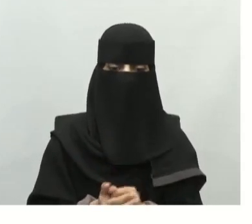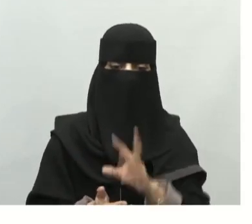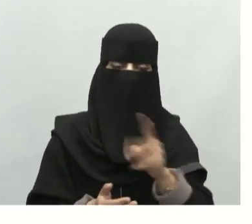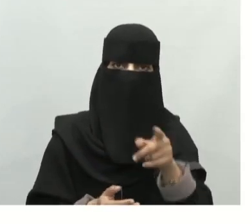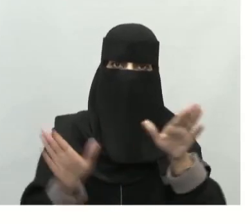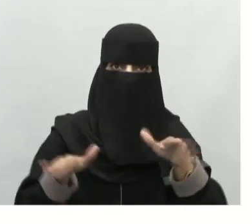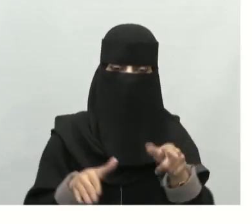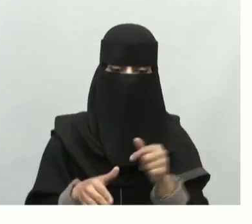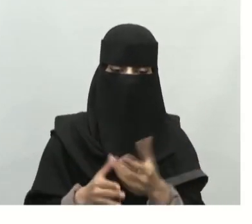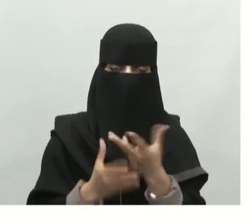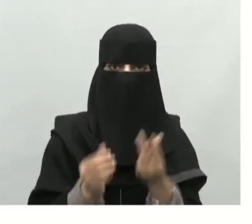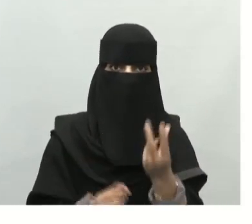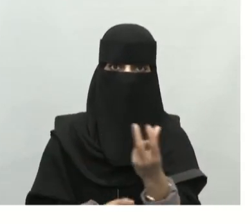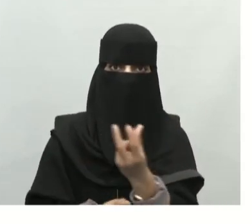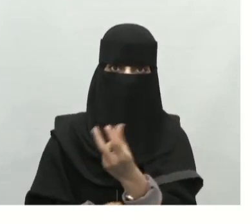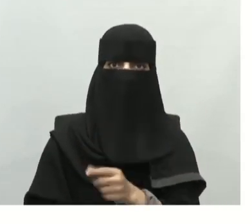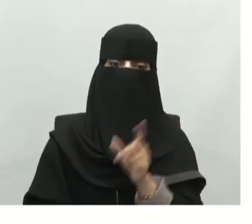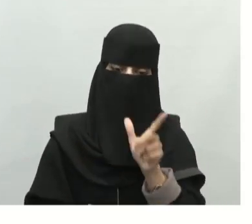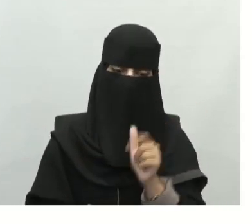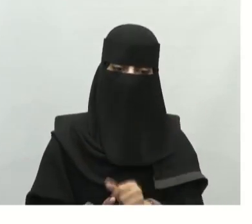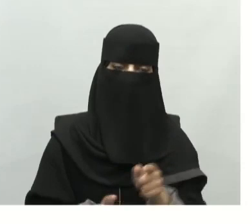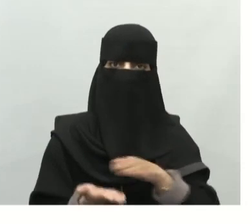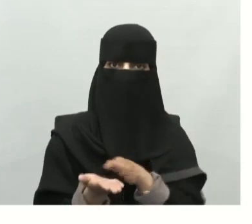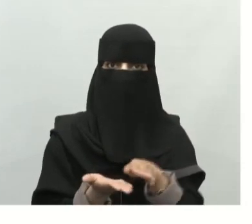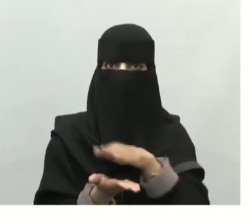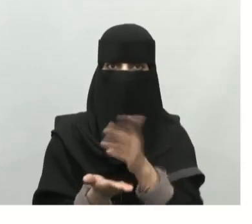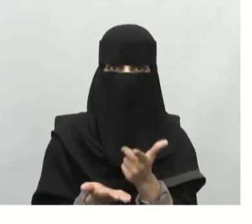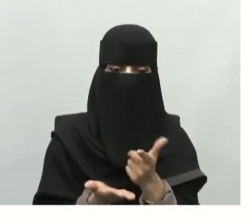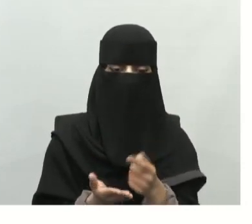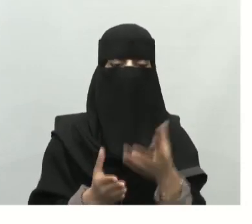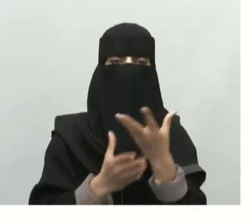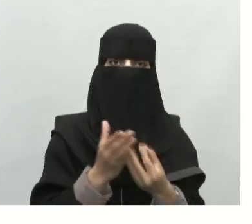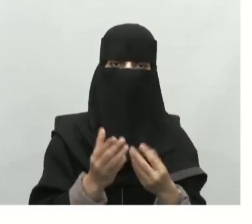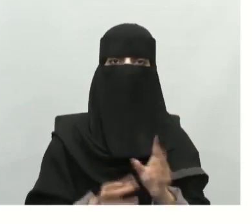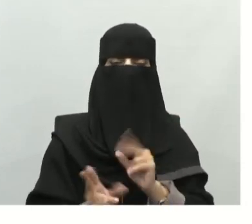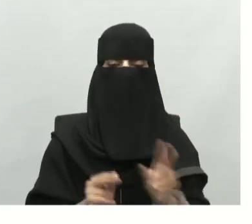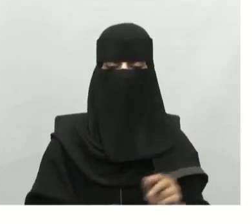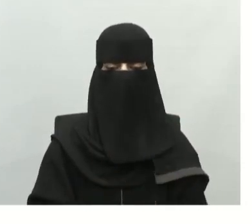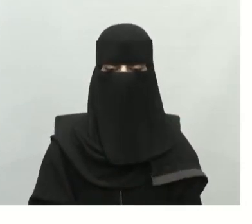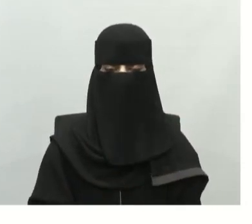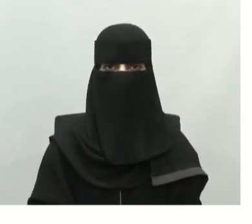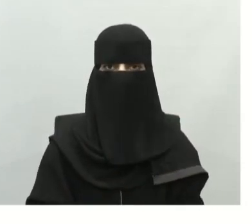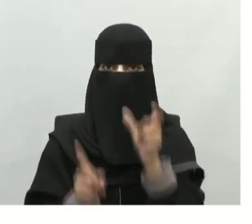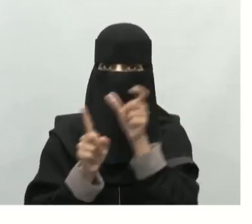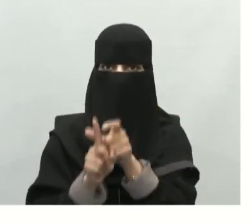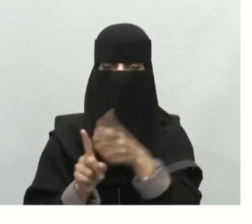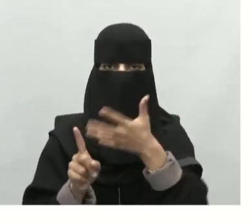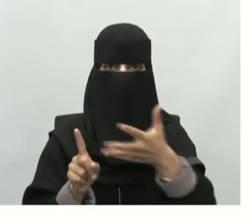الطيور وضع بيض احسنتم الزواحف وضع بيض ايضا رعايه